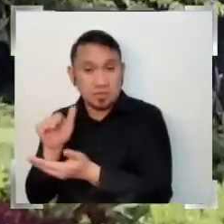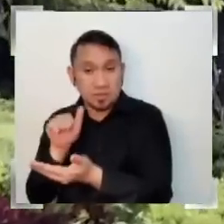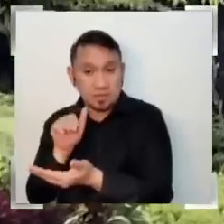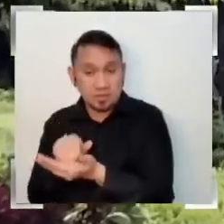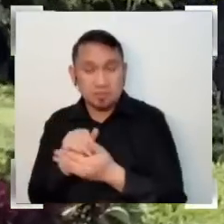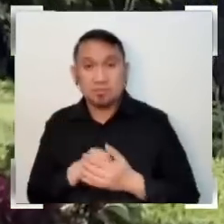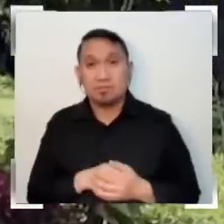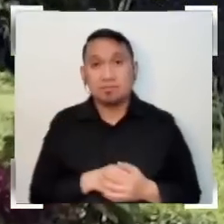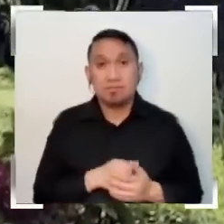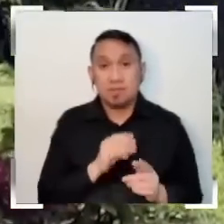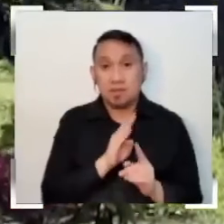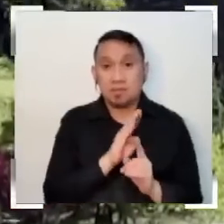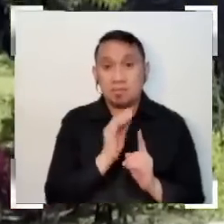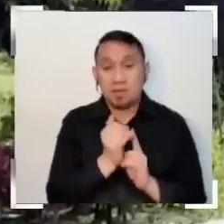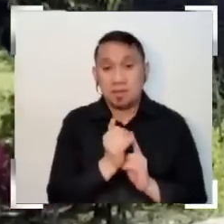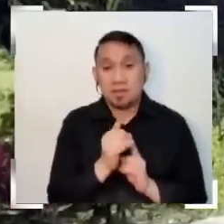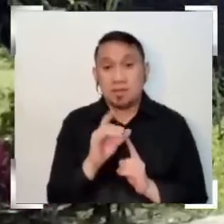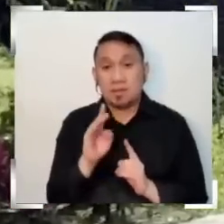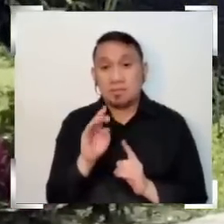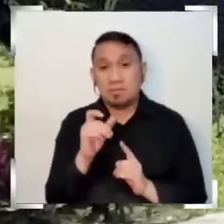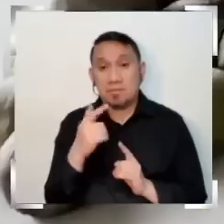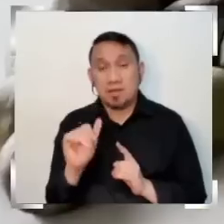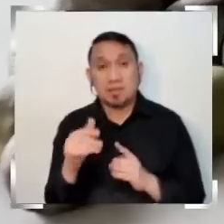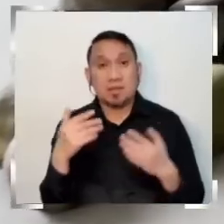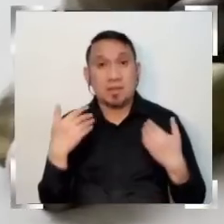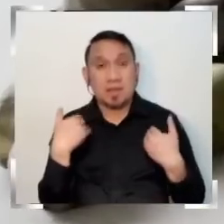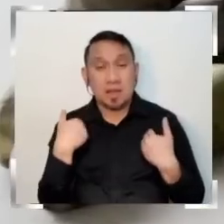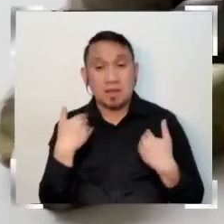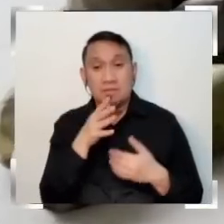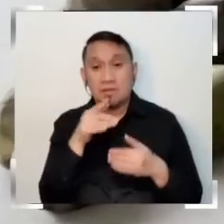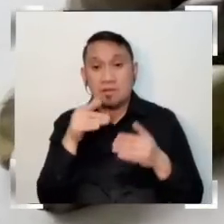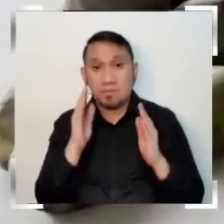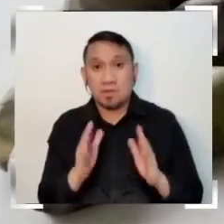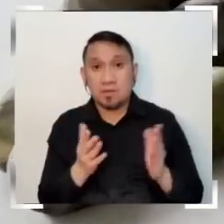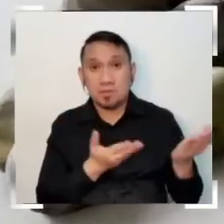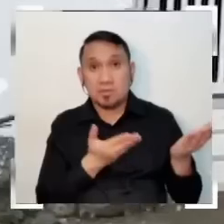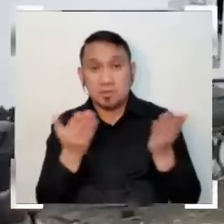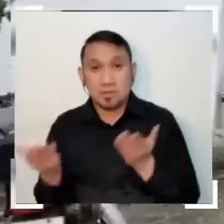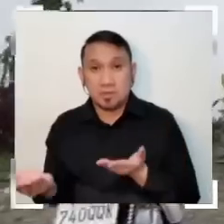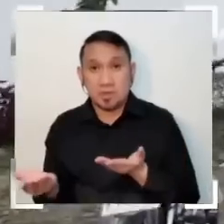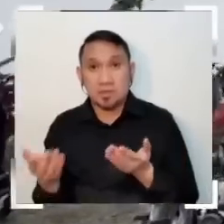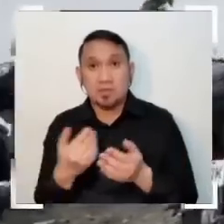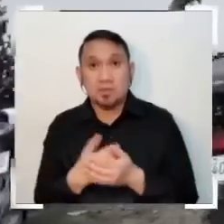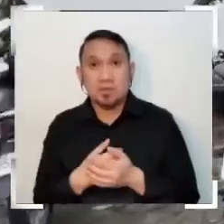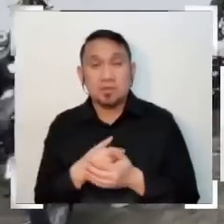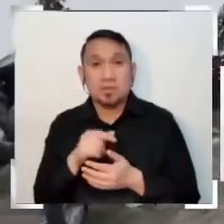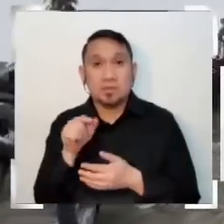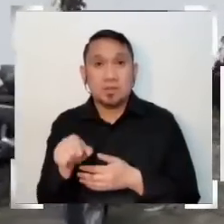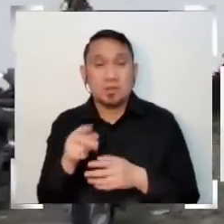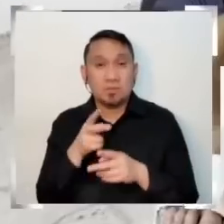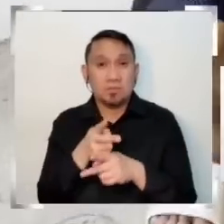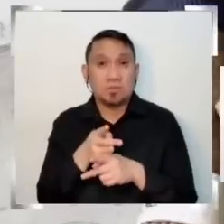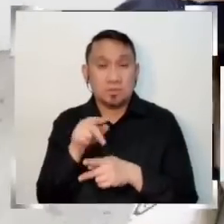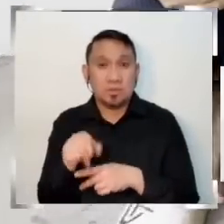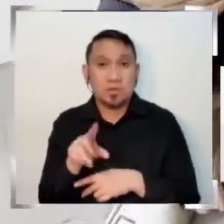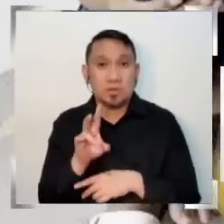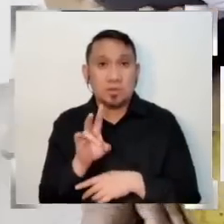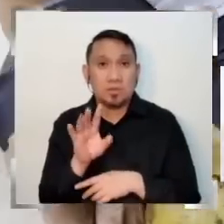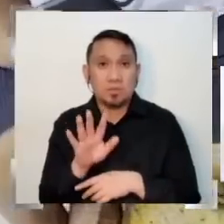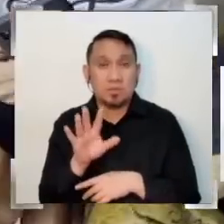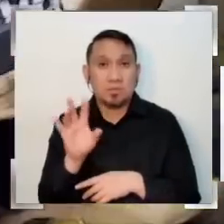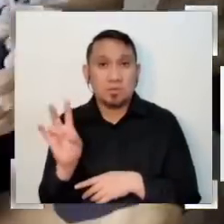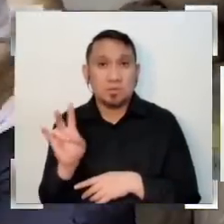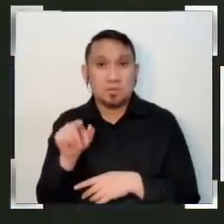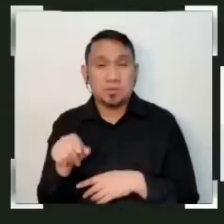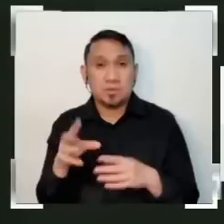sa Ligaw, ilang magsasaka ang nagdala ng kanilang ani sa evacuation center na kumukupkup sa 57 pamilya mula sa 6-kilometer